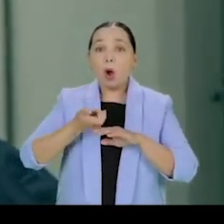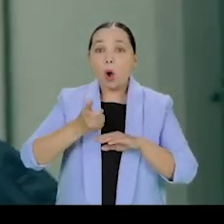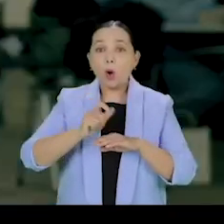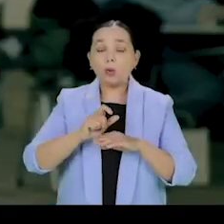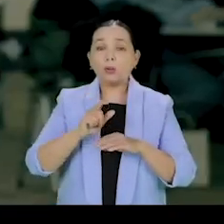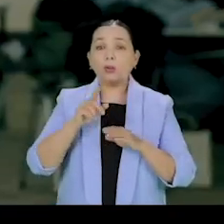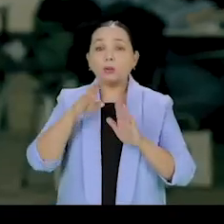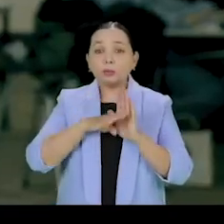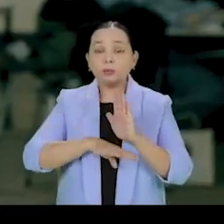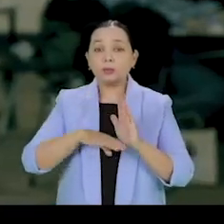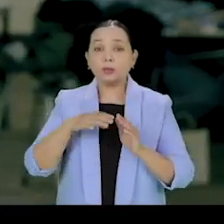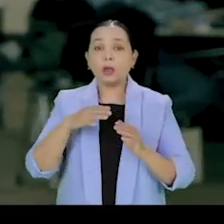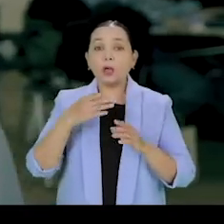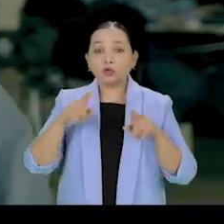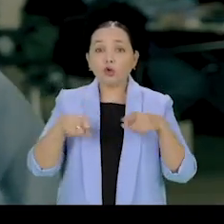jonlantirish bo'limiga kiring.